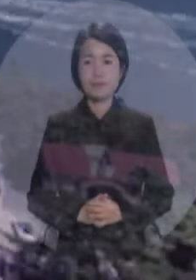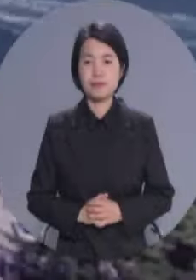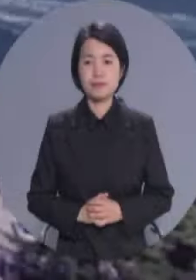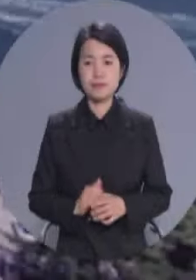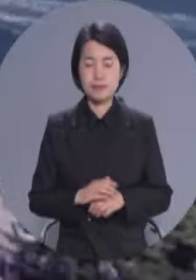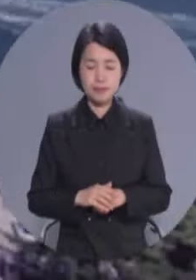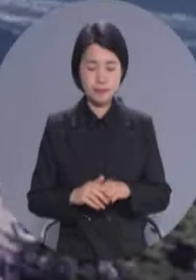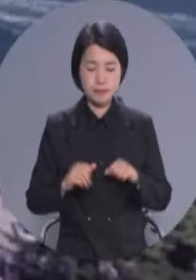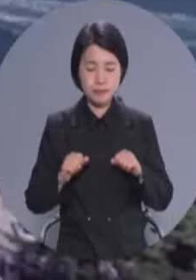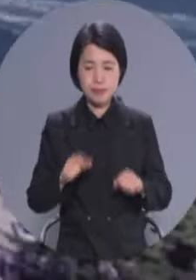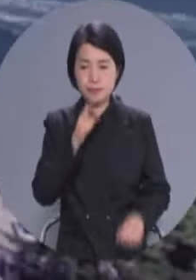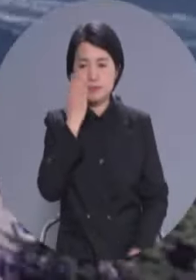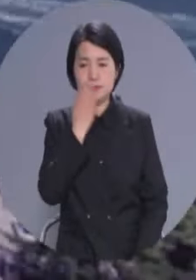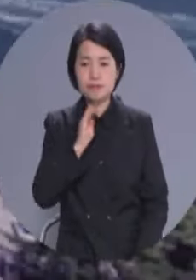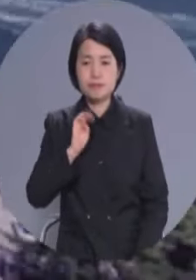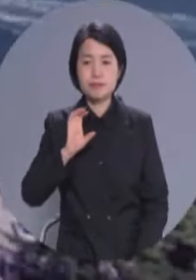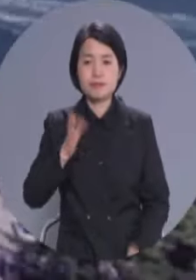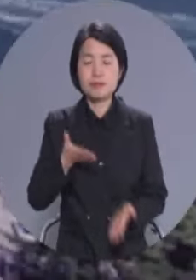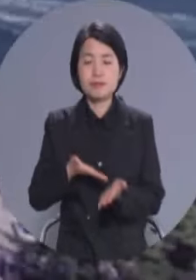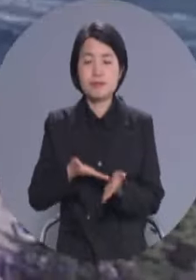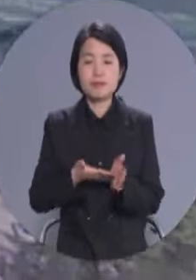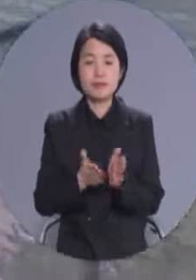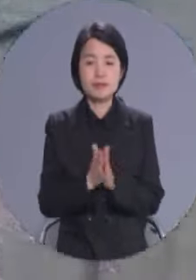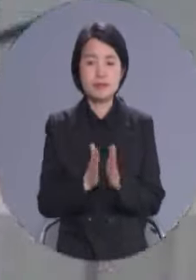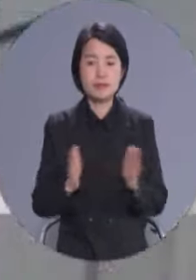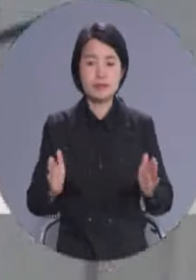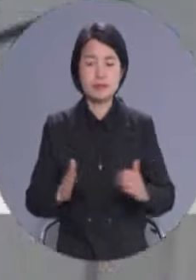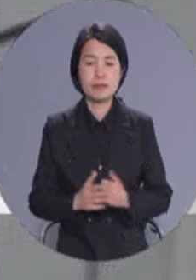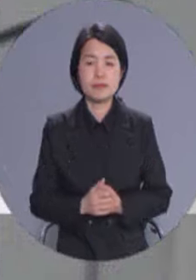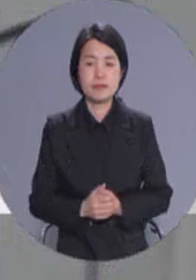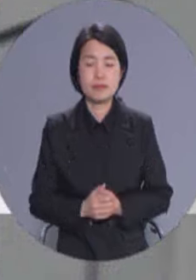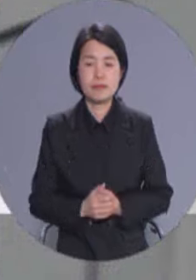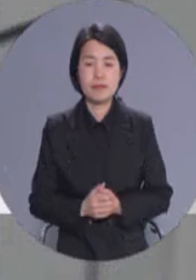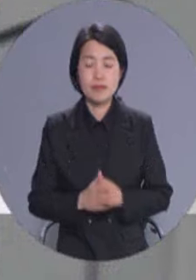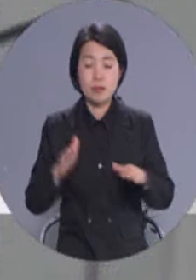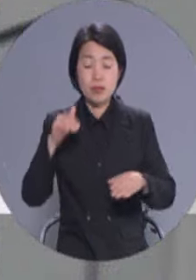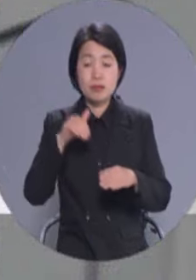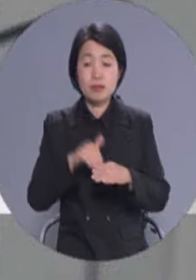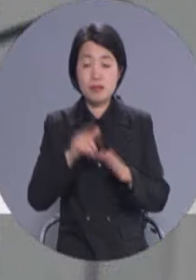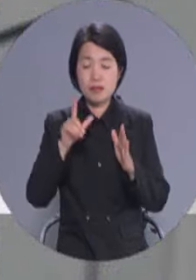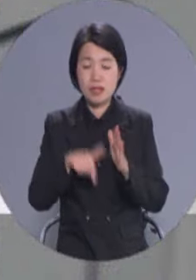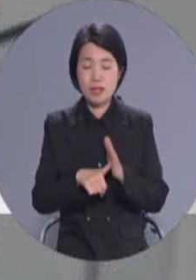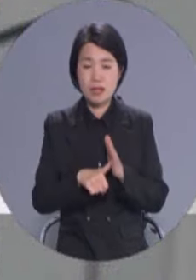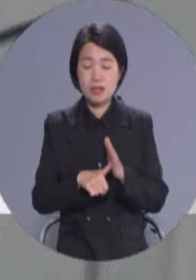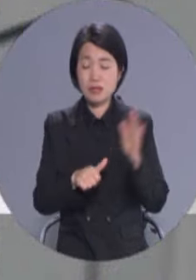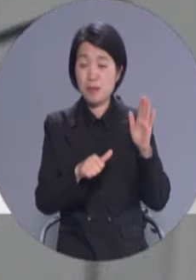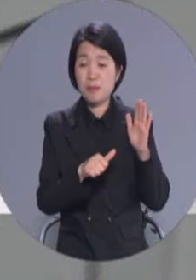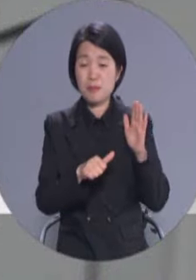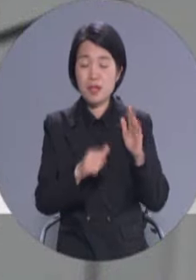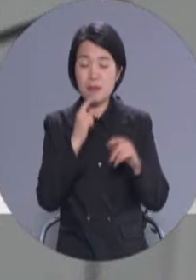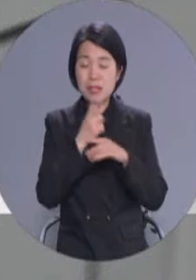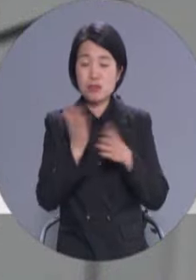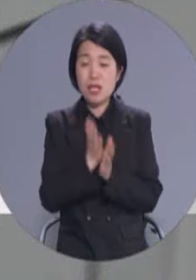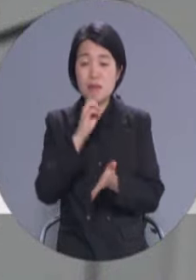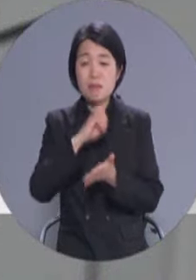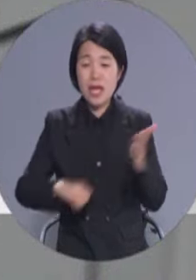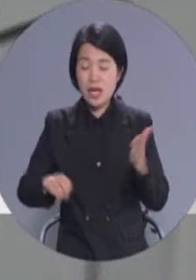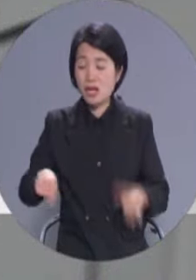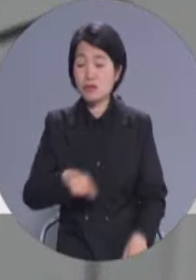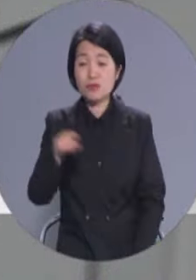여러분 안녕하십니까. 여수 MBC 뉴스데스크입니다. 이번 총선에서 일부 후보들이 더불어민주당을 나와